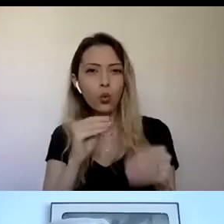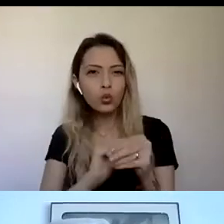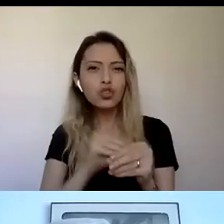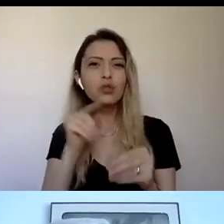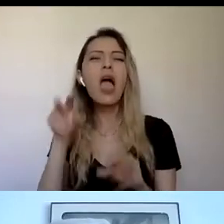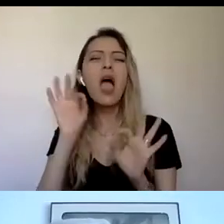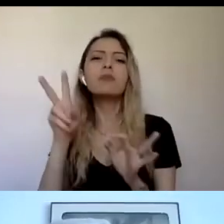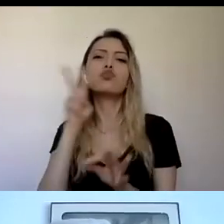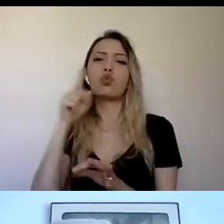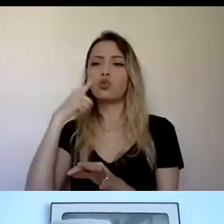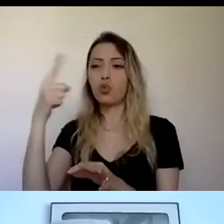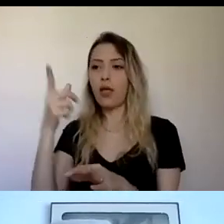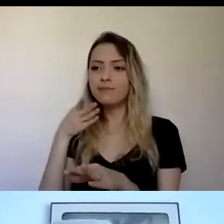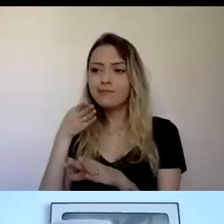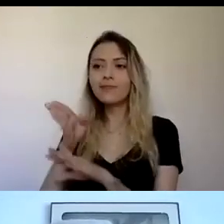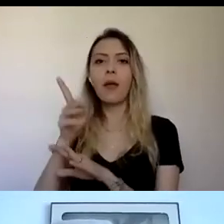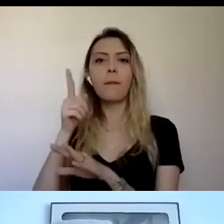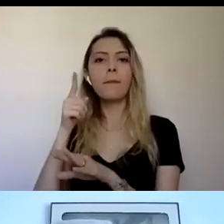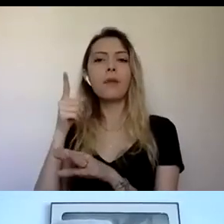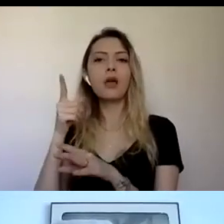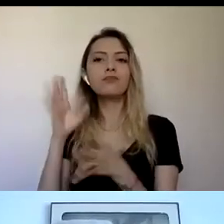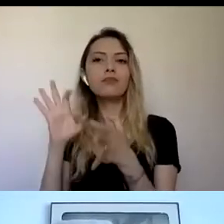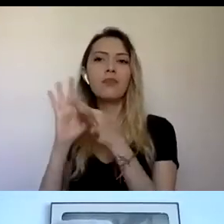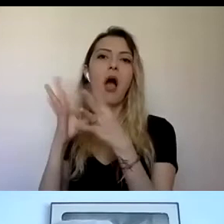olabiliyorlar. Fakat